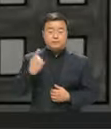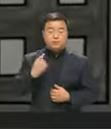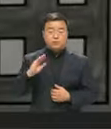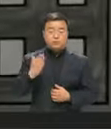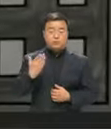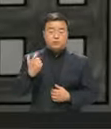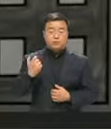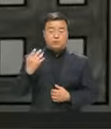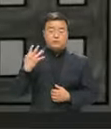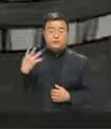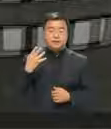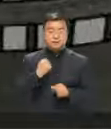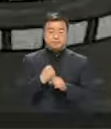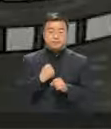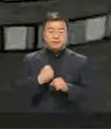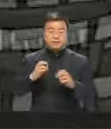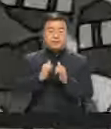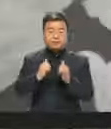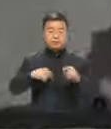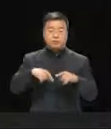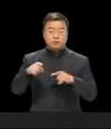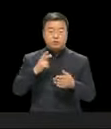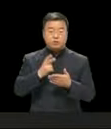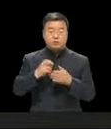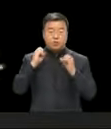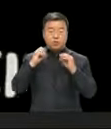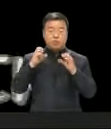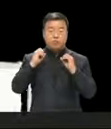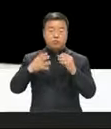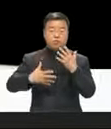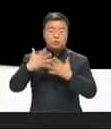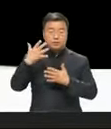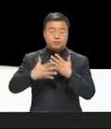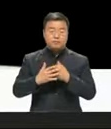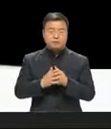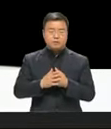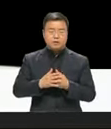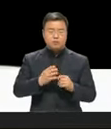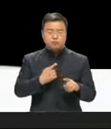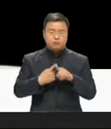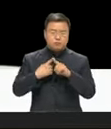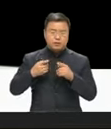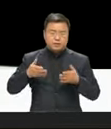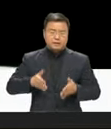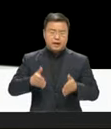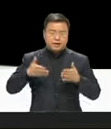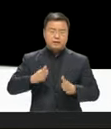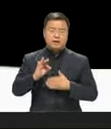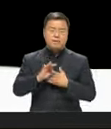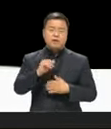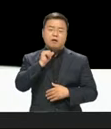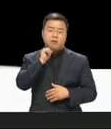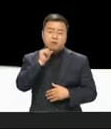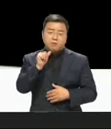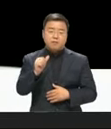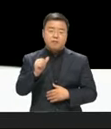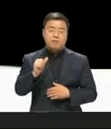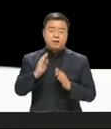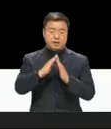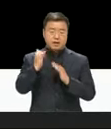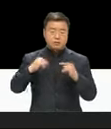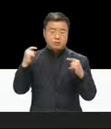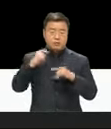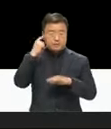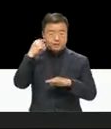1964년에 제작된 인구정책 홍보 영상입니다. 덮어놓고 나타보면 거짓골을 못 면한다. 가족계획 상담은